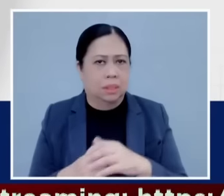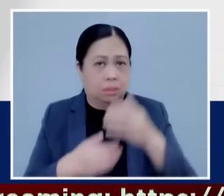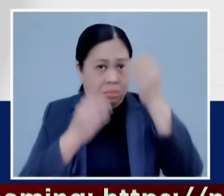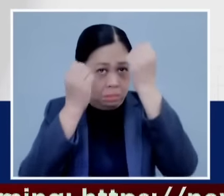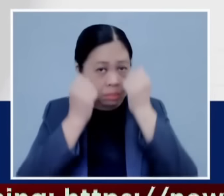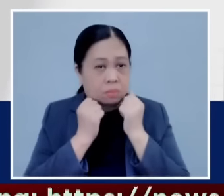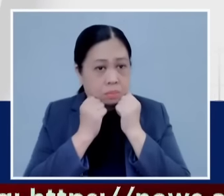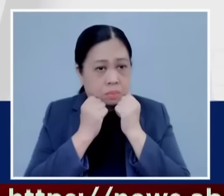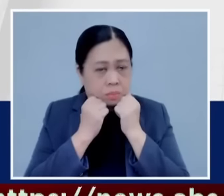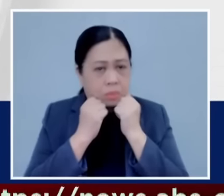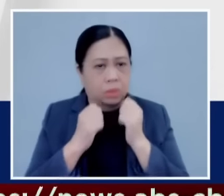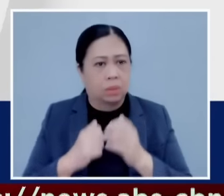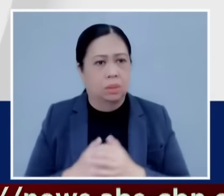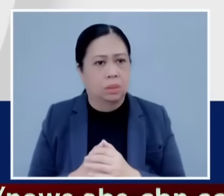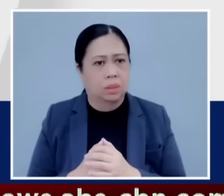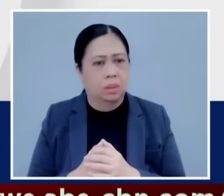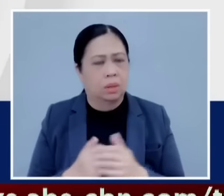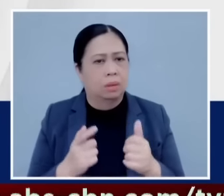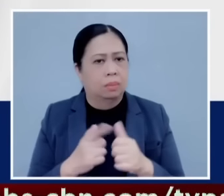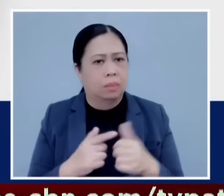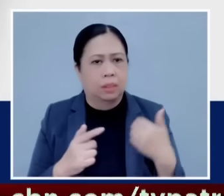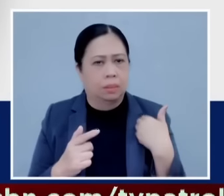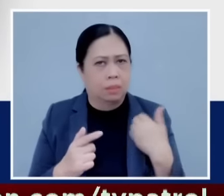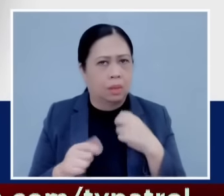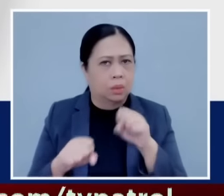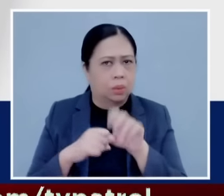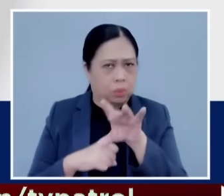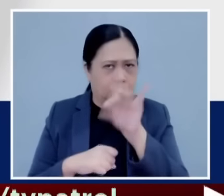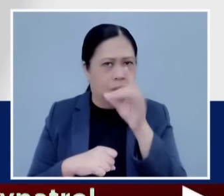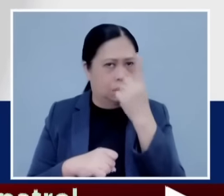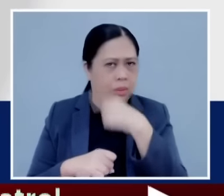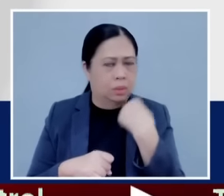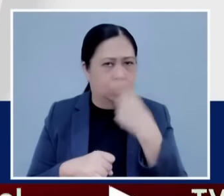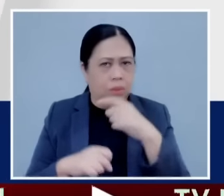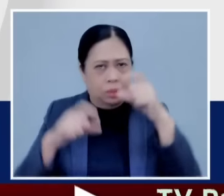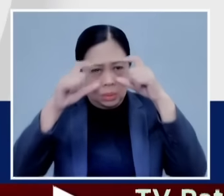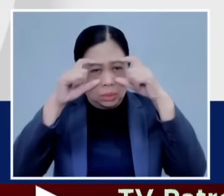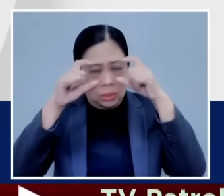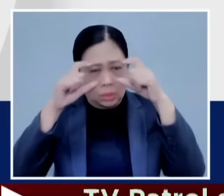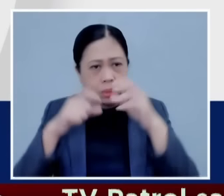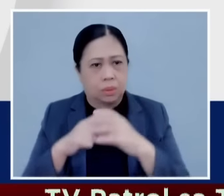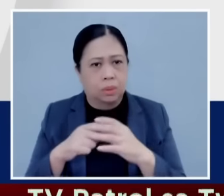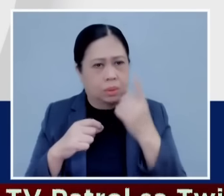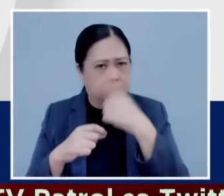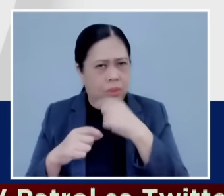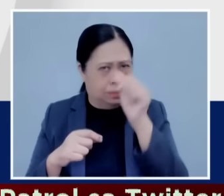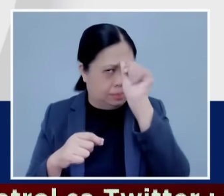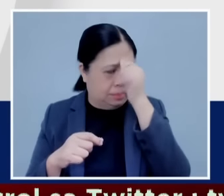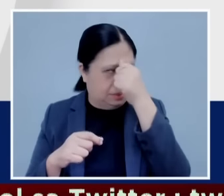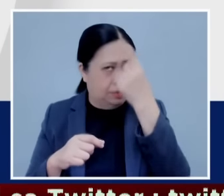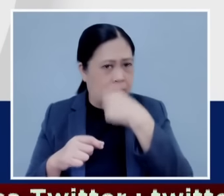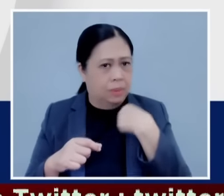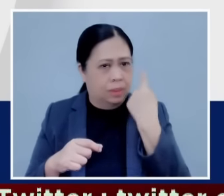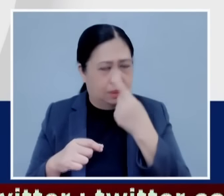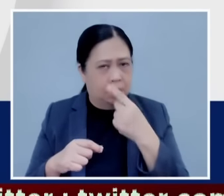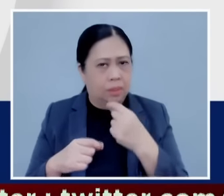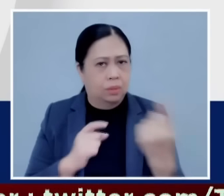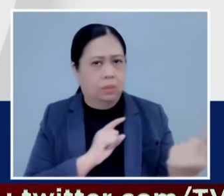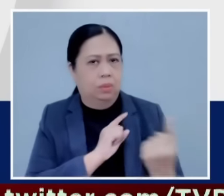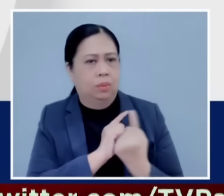Nung uwara po, hindi pa po. Kaya po nakita ko yung isa na nakasalamin na mukhang ko po yung nagtutok po sa akin,